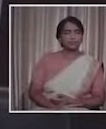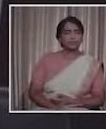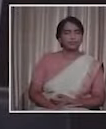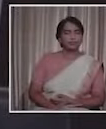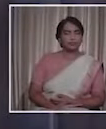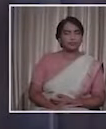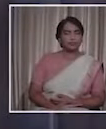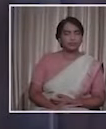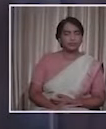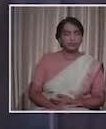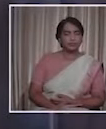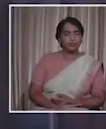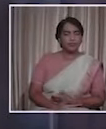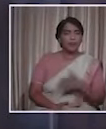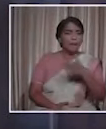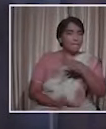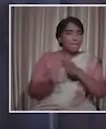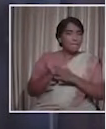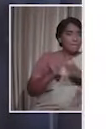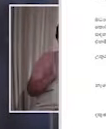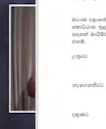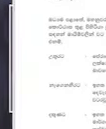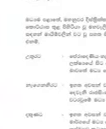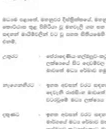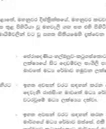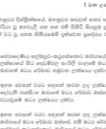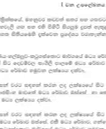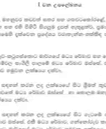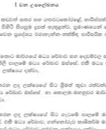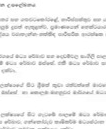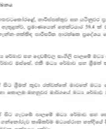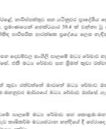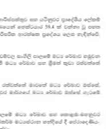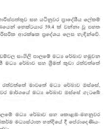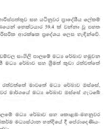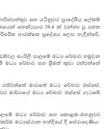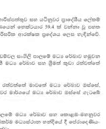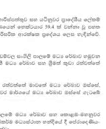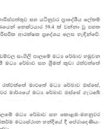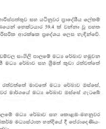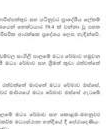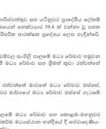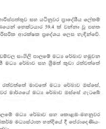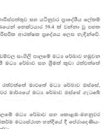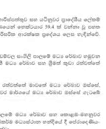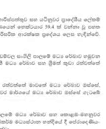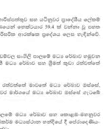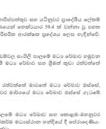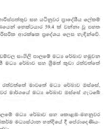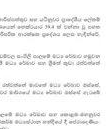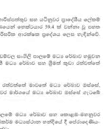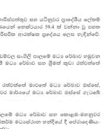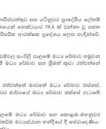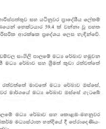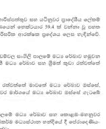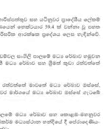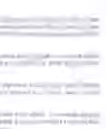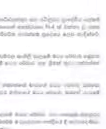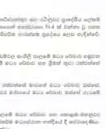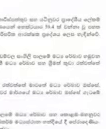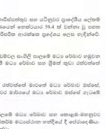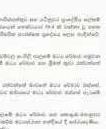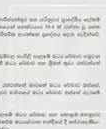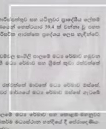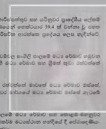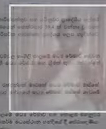මහවැලි ගංගාවේ හක්කිඳ කියන ප්‍රදේශයේ පරිසර අධි සංවේදී කලාපයක් කියලා නම් කරලා දිනවා මධ්‍යම පරිසර අධිකාරී පනත යටතේ ගරු